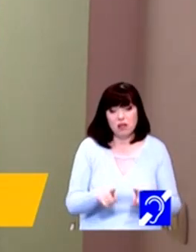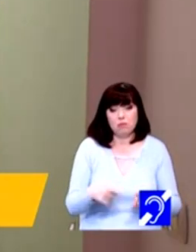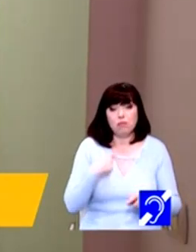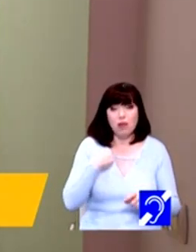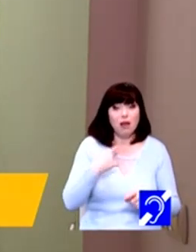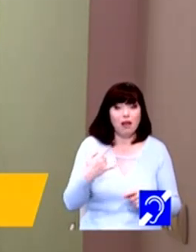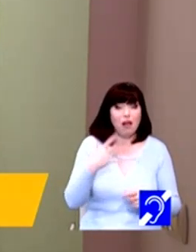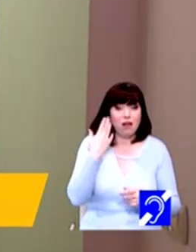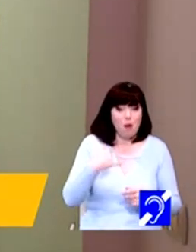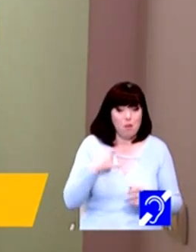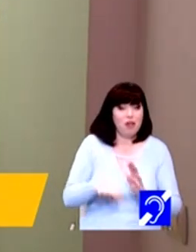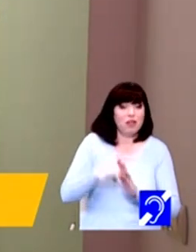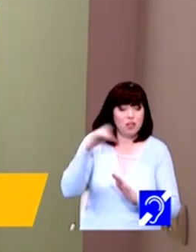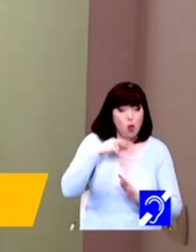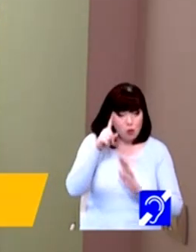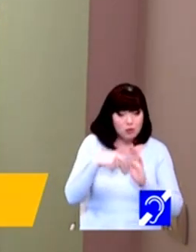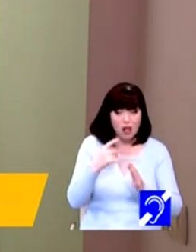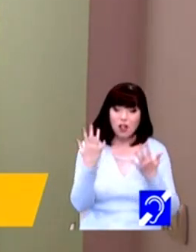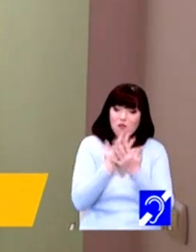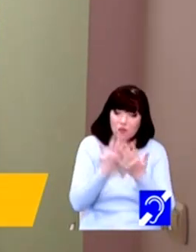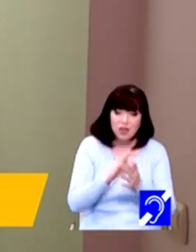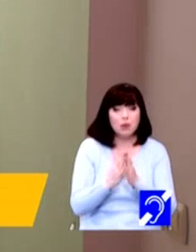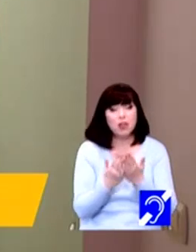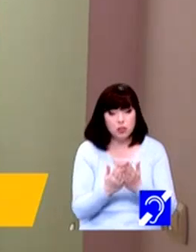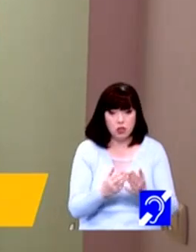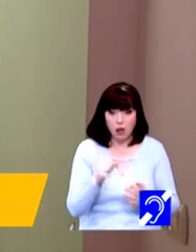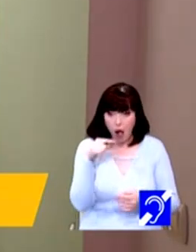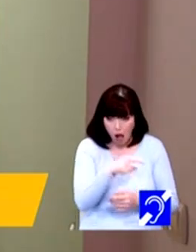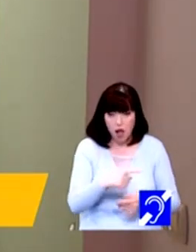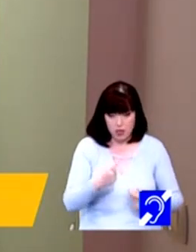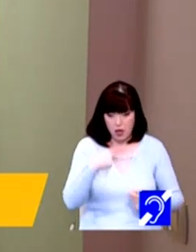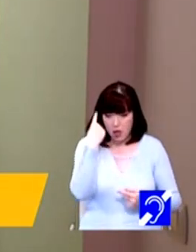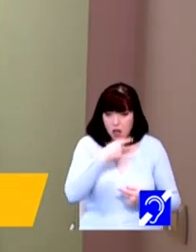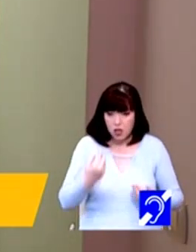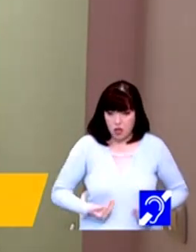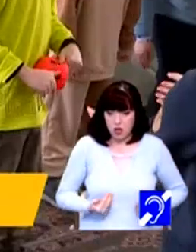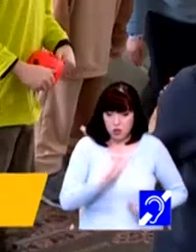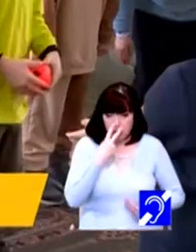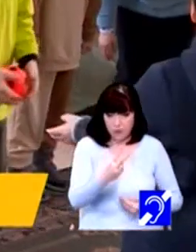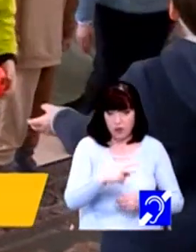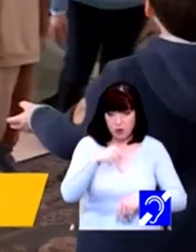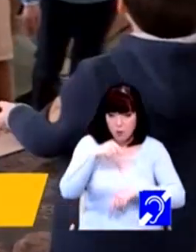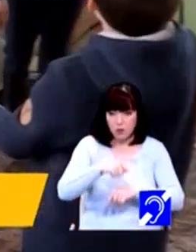узнавали, не из истории, а из реальной жизни. Они уже знают, что такое сирена, что такое танки, что такое оружие. Chiar și în aceste zile